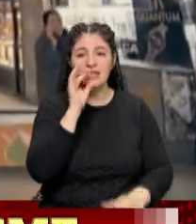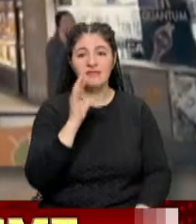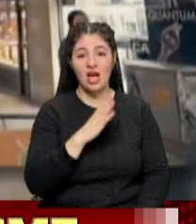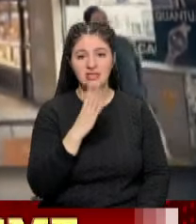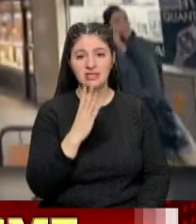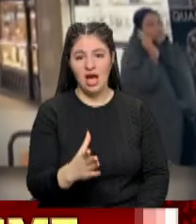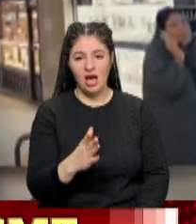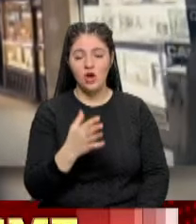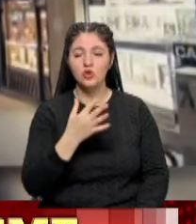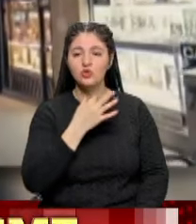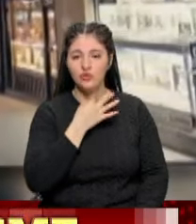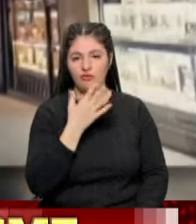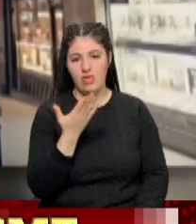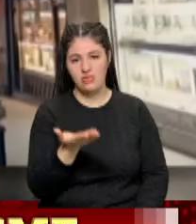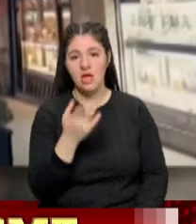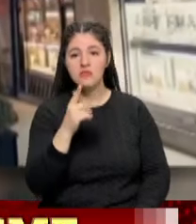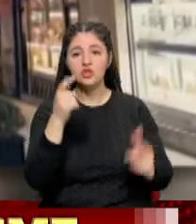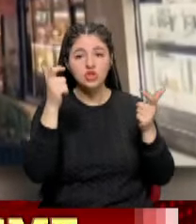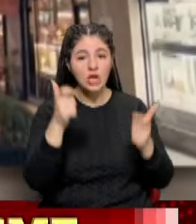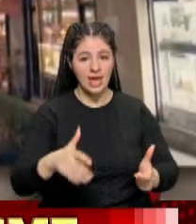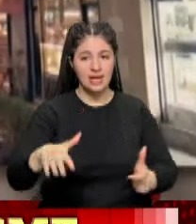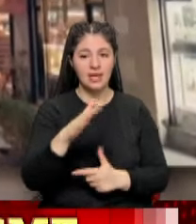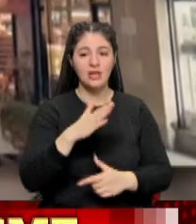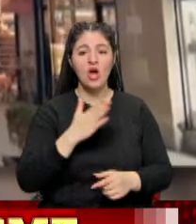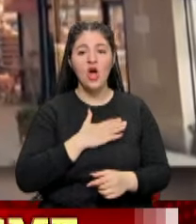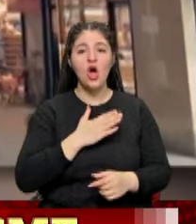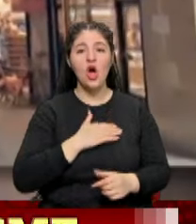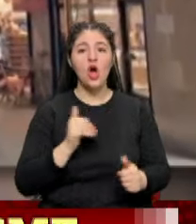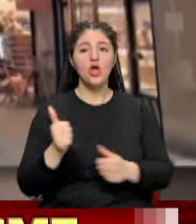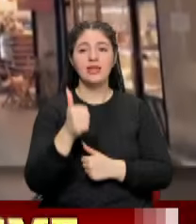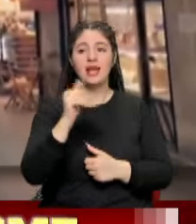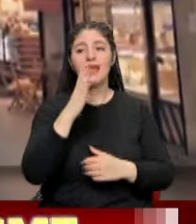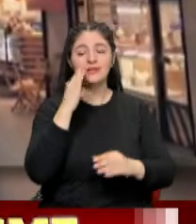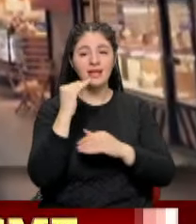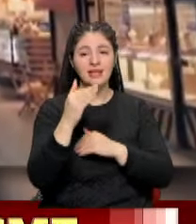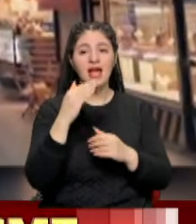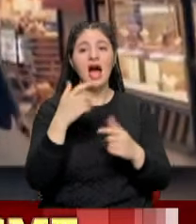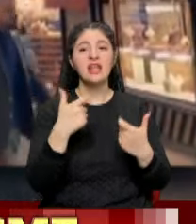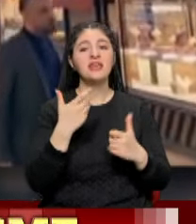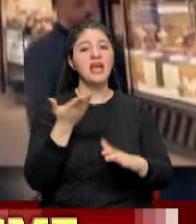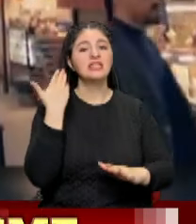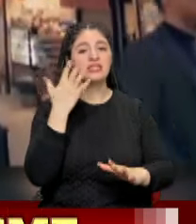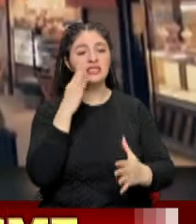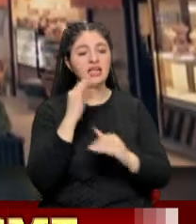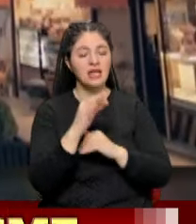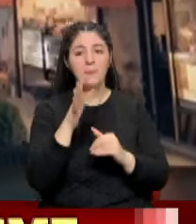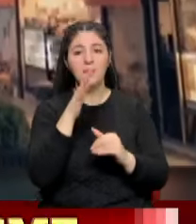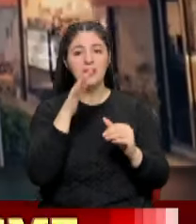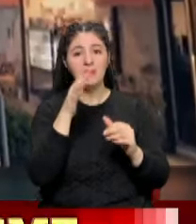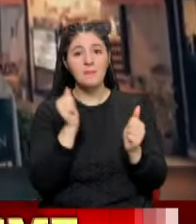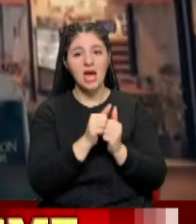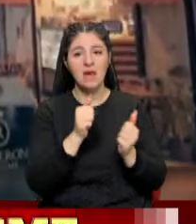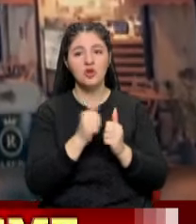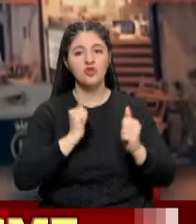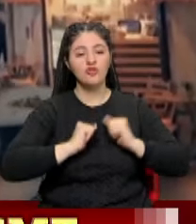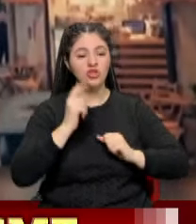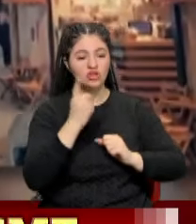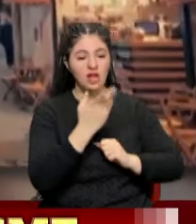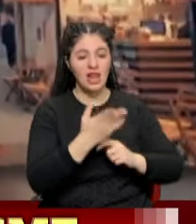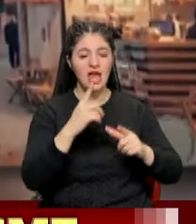ise lütfen bu şehrin önde gelen insanlarıyla, Hatay'ın eski insanlarıyla, bilim ışığı altında, üniversite